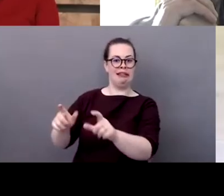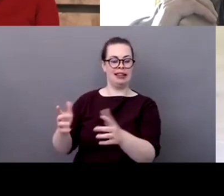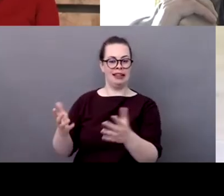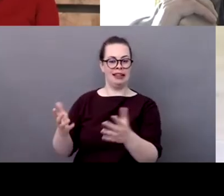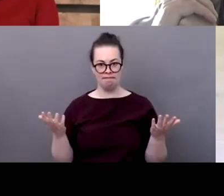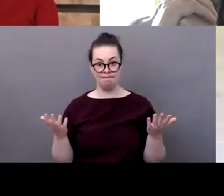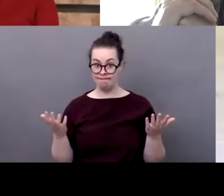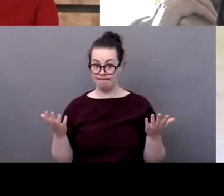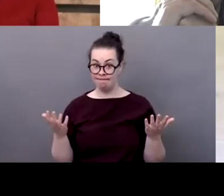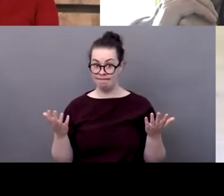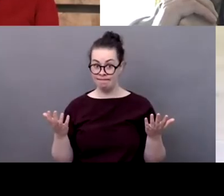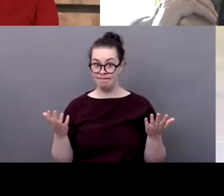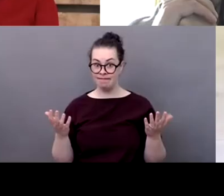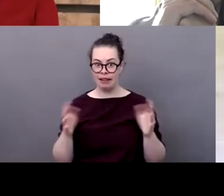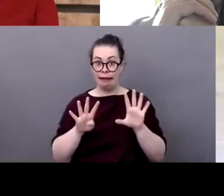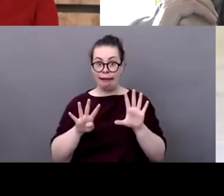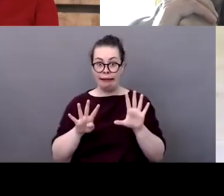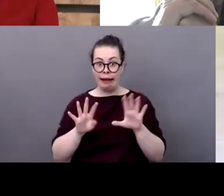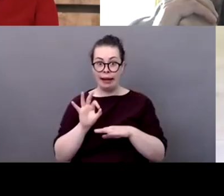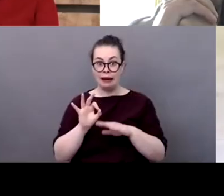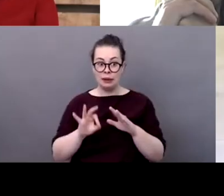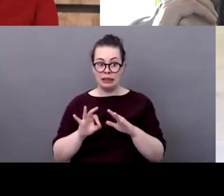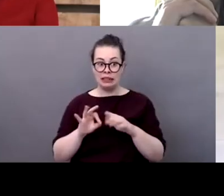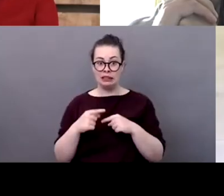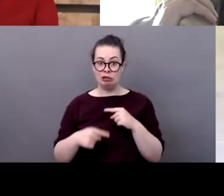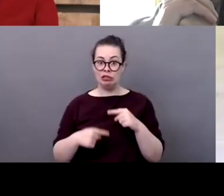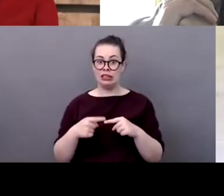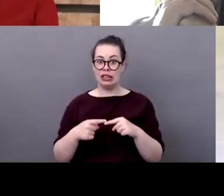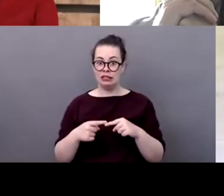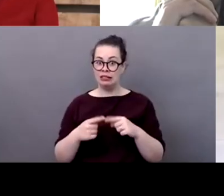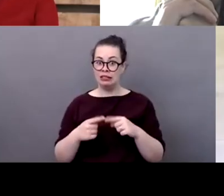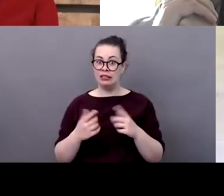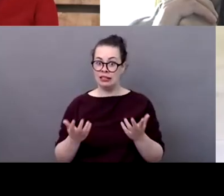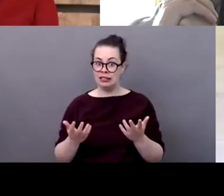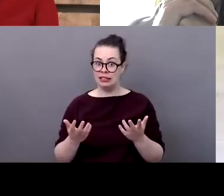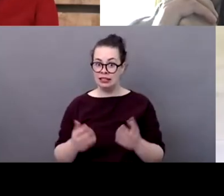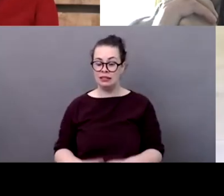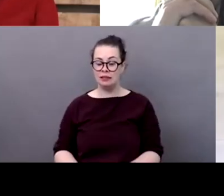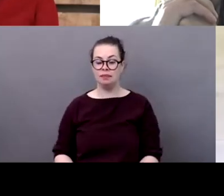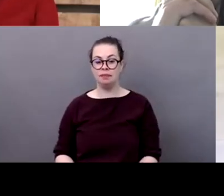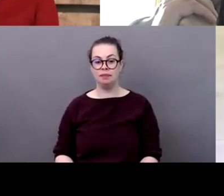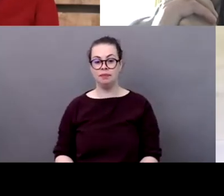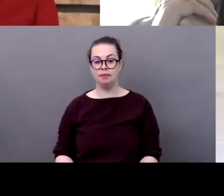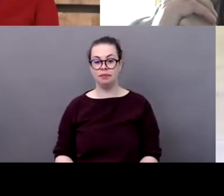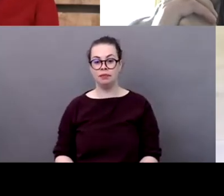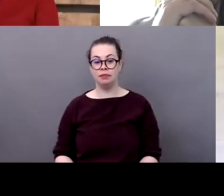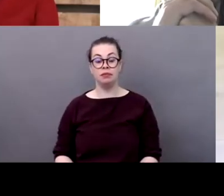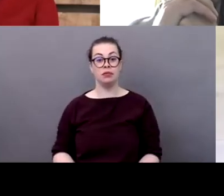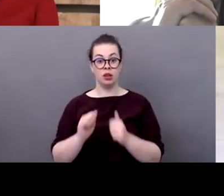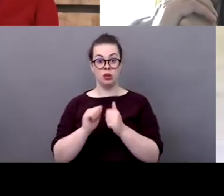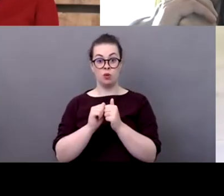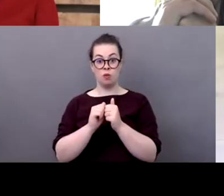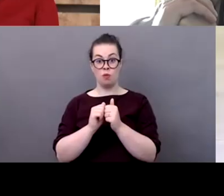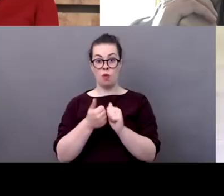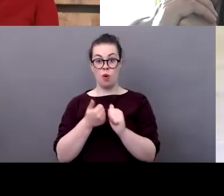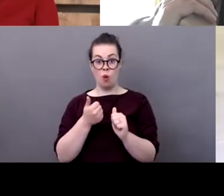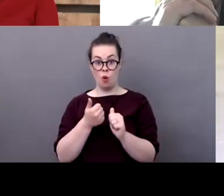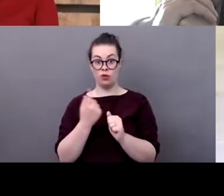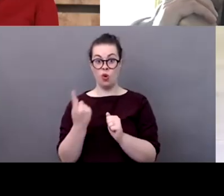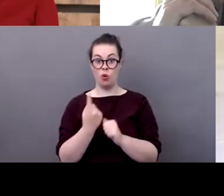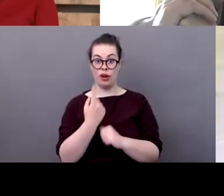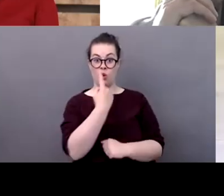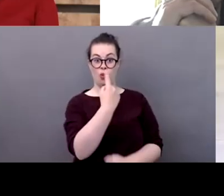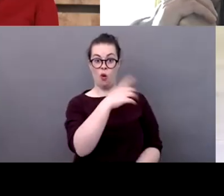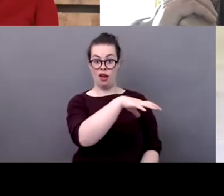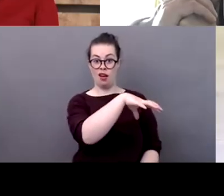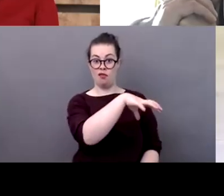n'est pas nécessairement ce qui se passe sur le site. Moi, les chiffres me viennent de Roland-Garros, un des plus grands tournois de tennis bien connus. Ben, 90% de la pollution autour